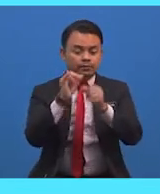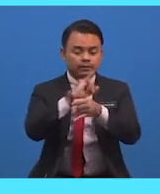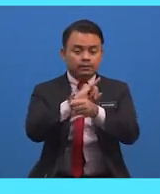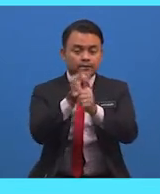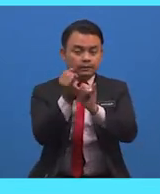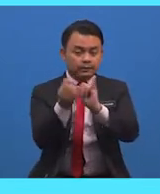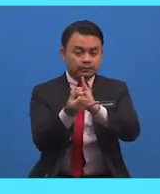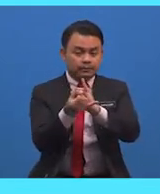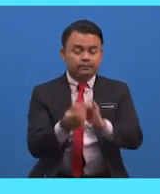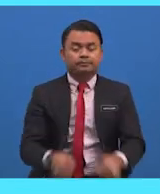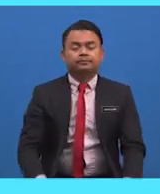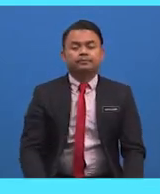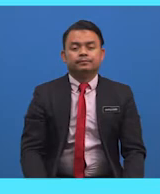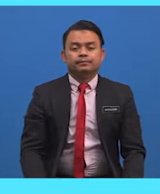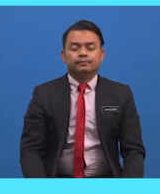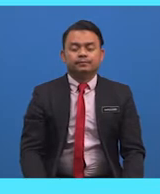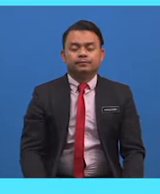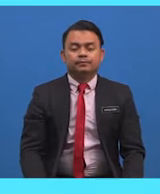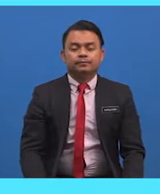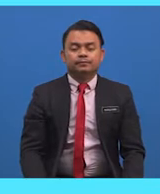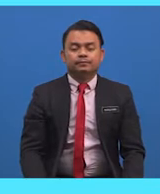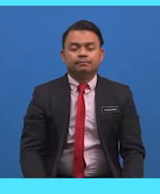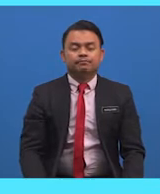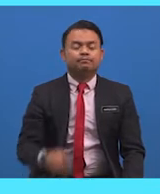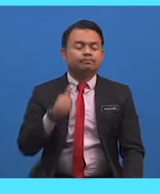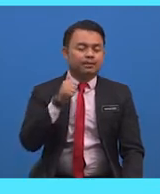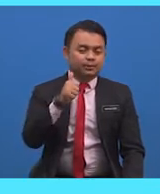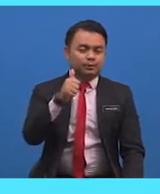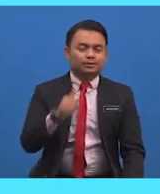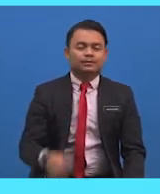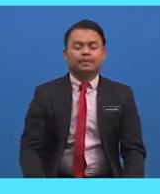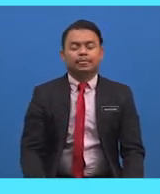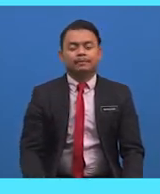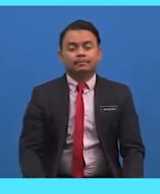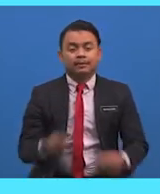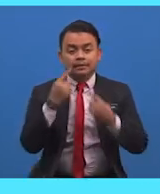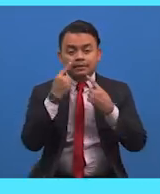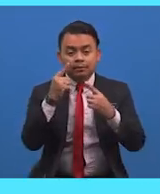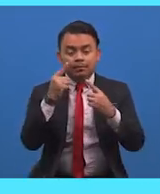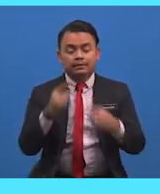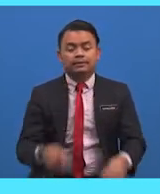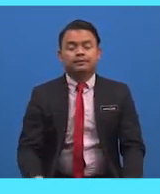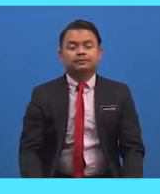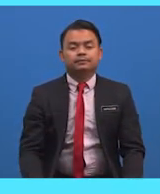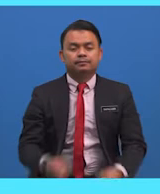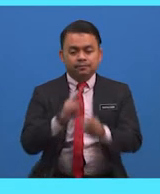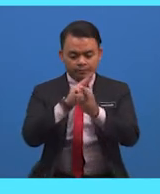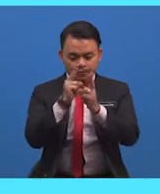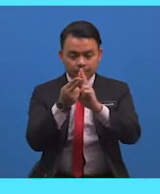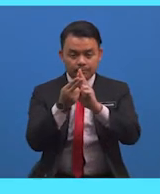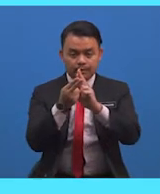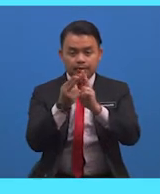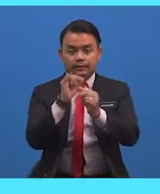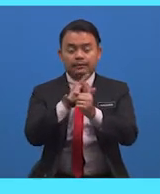Adakah pelajar mendapat menjawabnya? Ya, bagus. Jawapannya adalah, konsep perubahan iklim